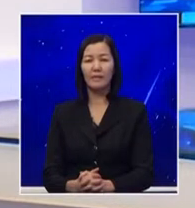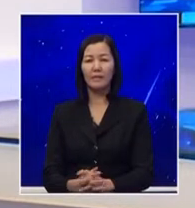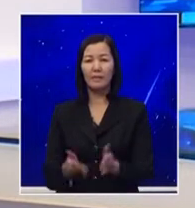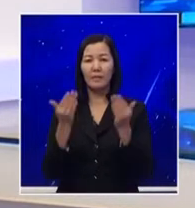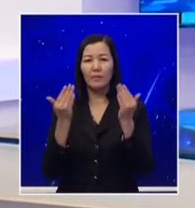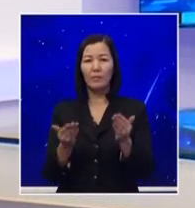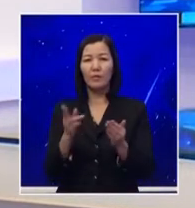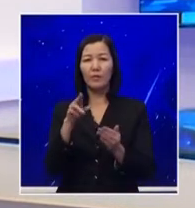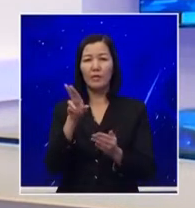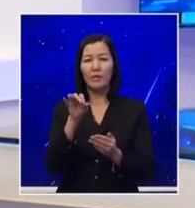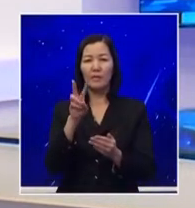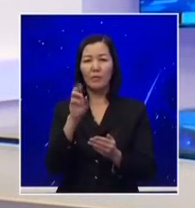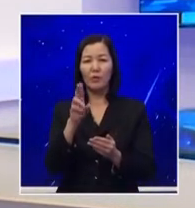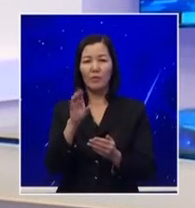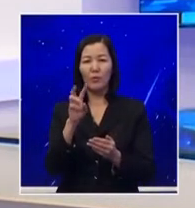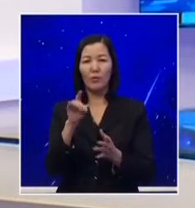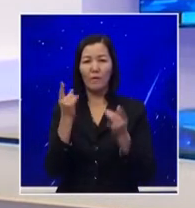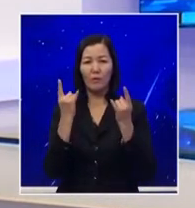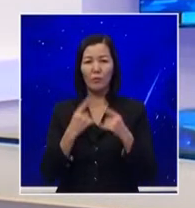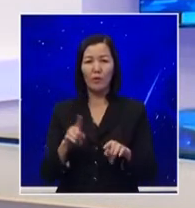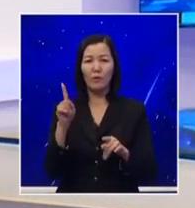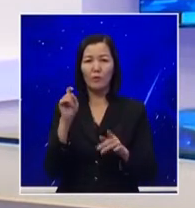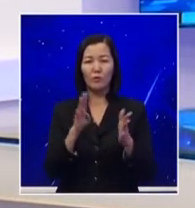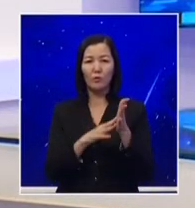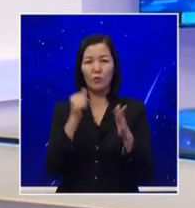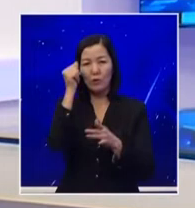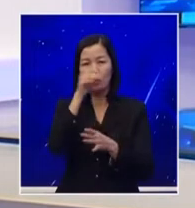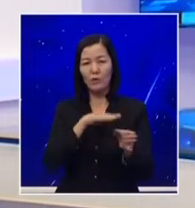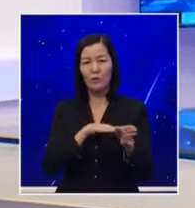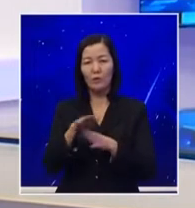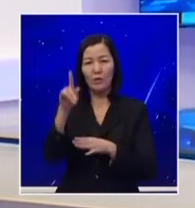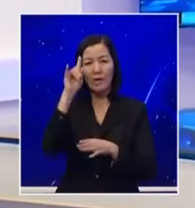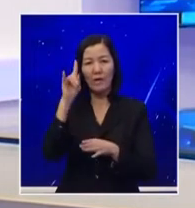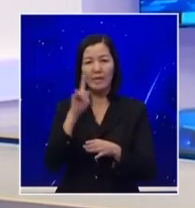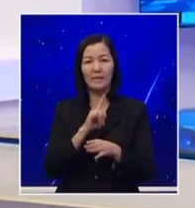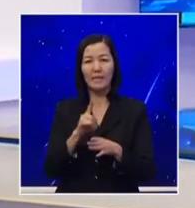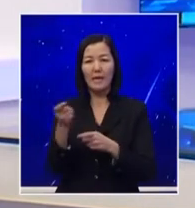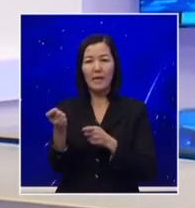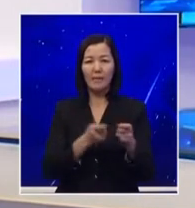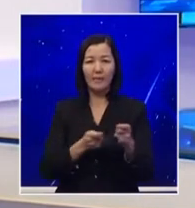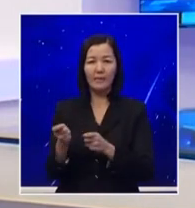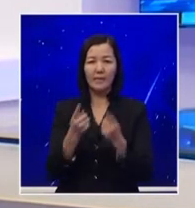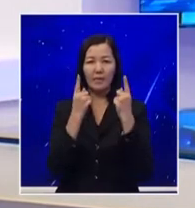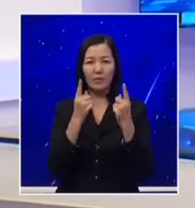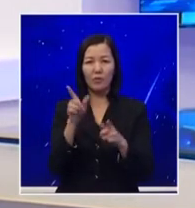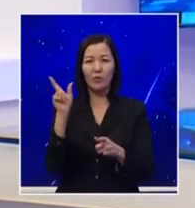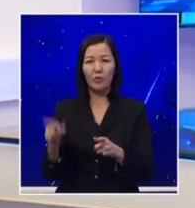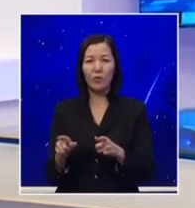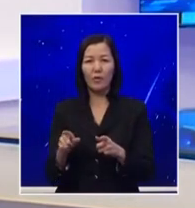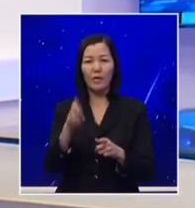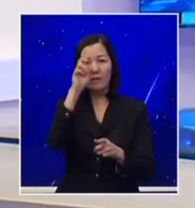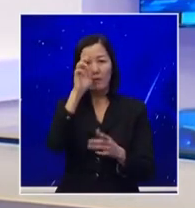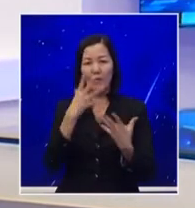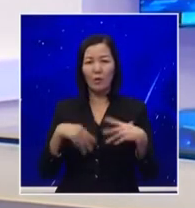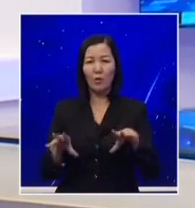Бүгін Дінмұхамед Қонаевтың дүниеге келгеніне 109 жыл. Қазақ елін ширек ғасырдан аса басқарған заңғар тұлға. Көрнекті мемлекет